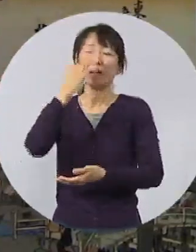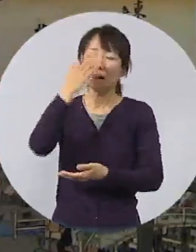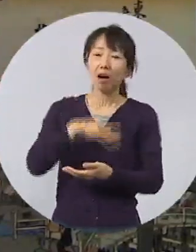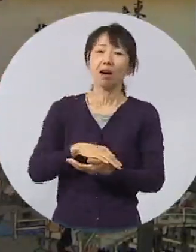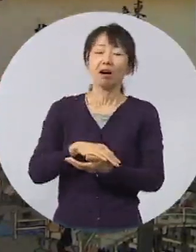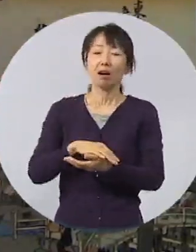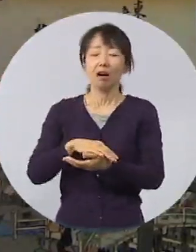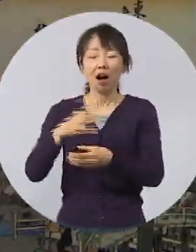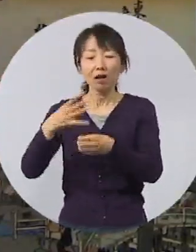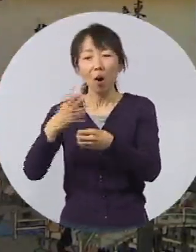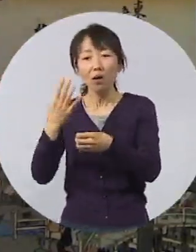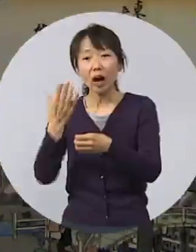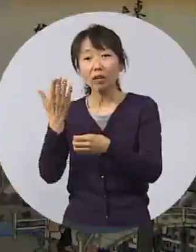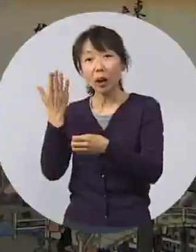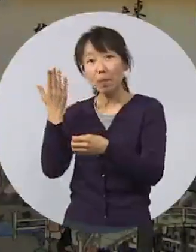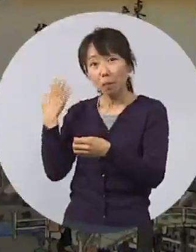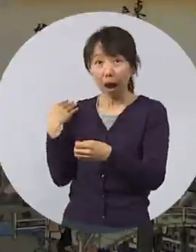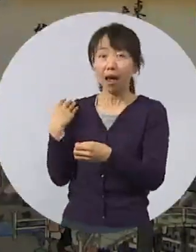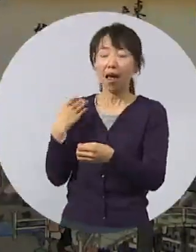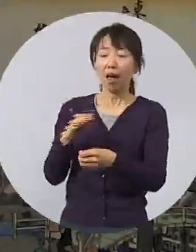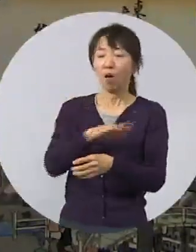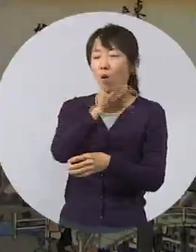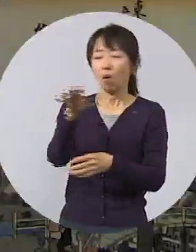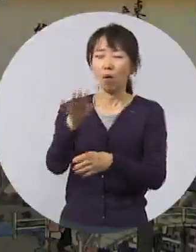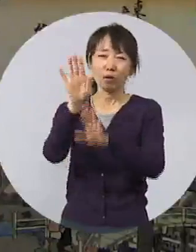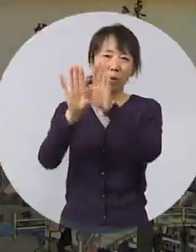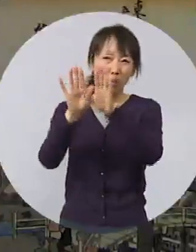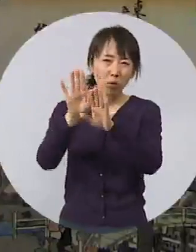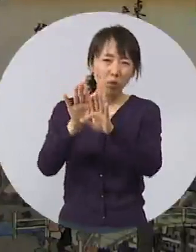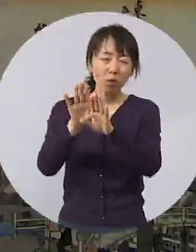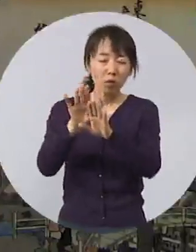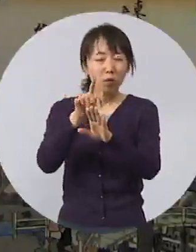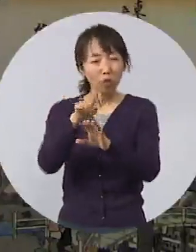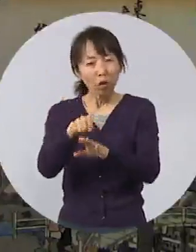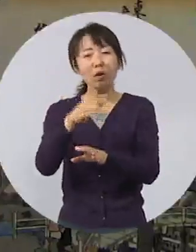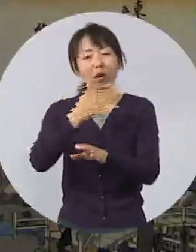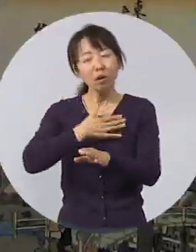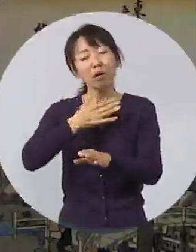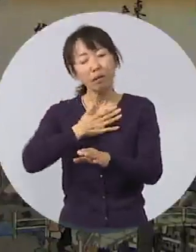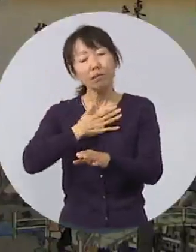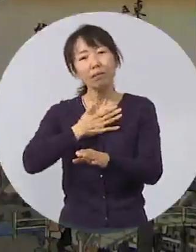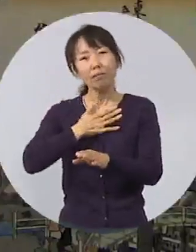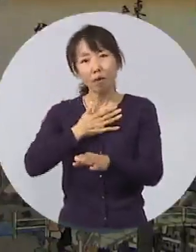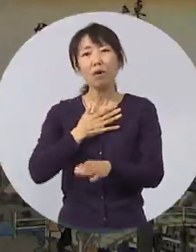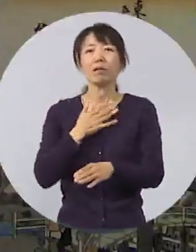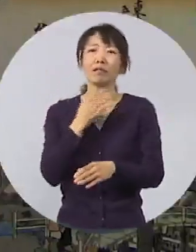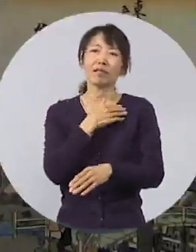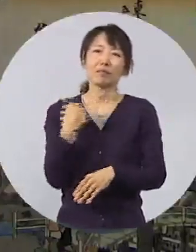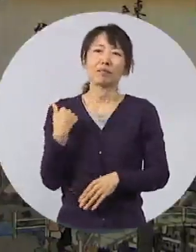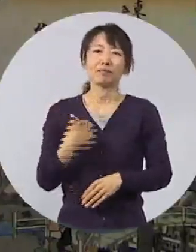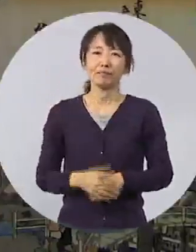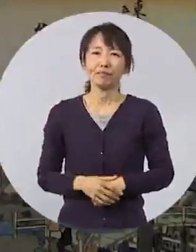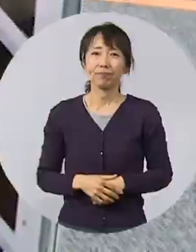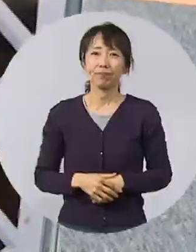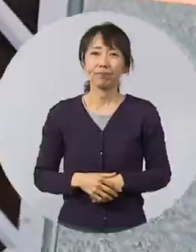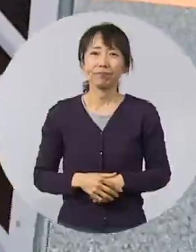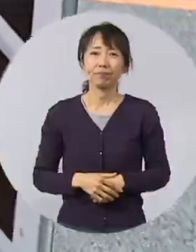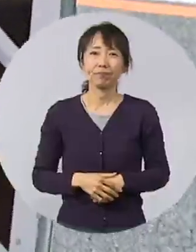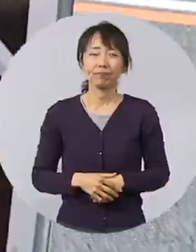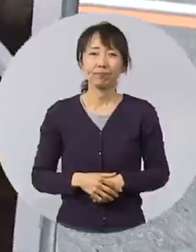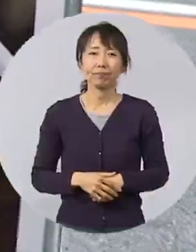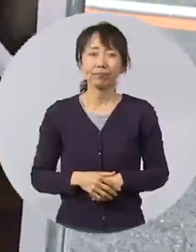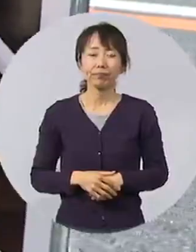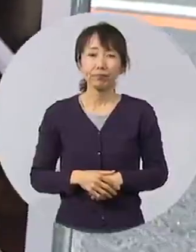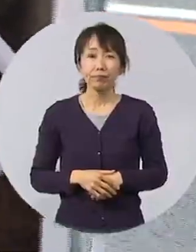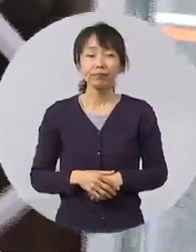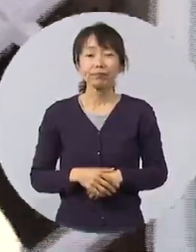あ、400年前こんなような街姿だったのかなということが分かると、こんなような仕組みですね。